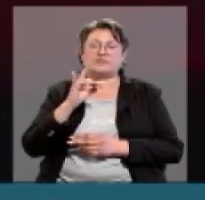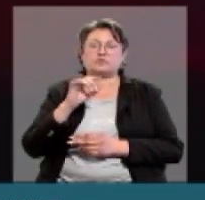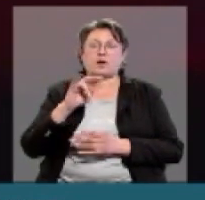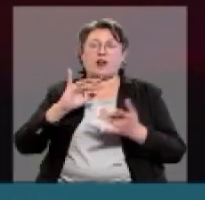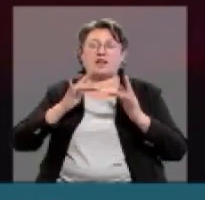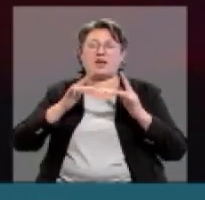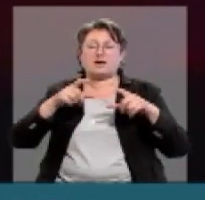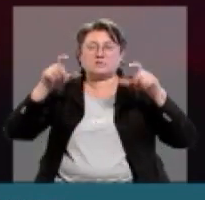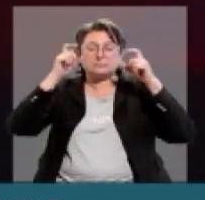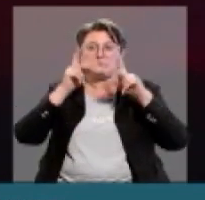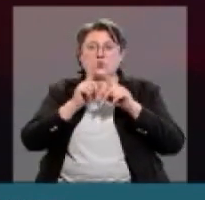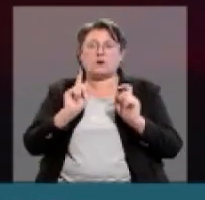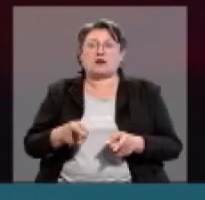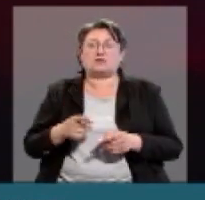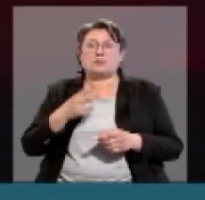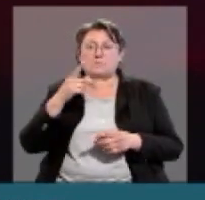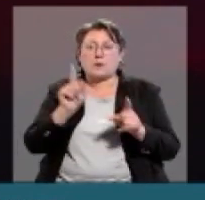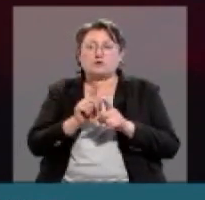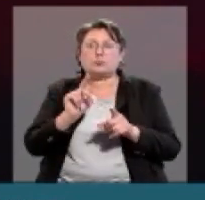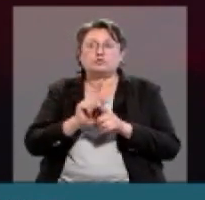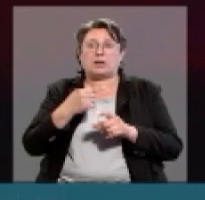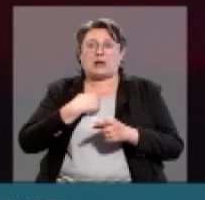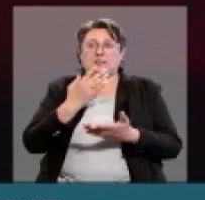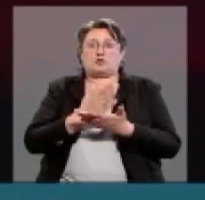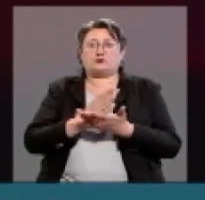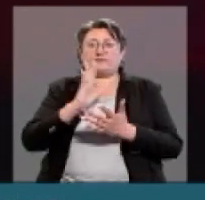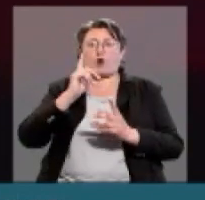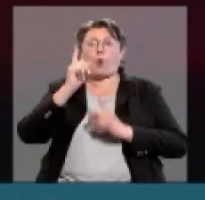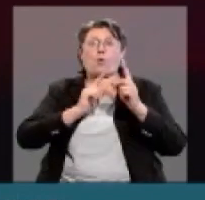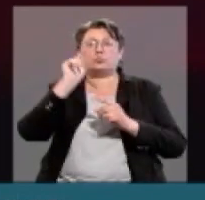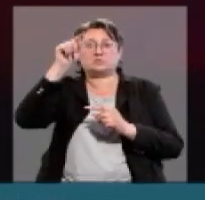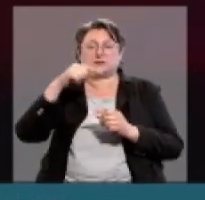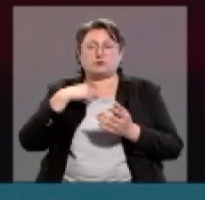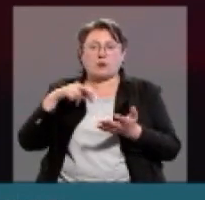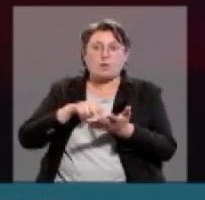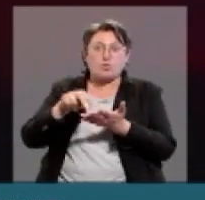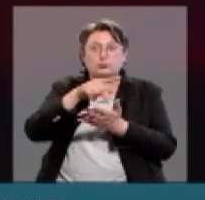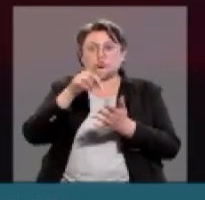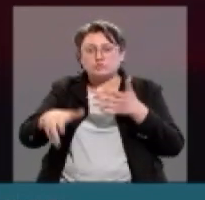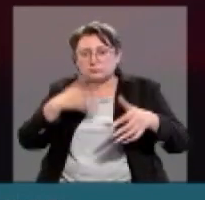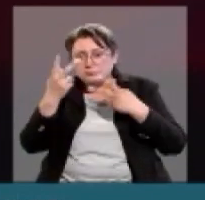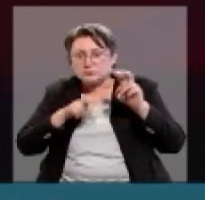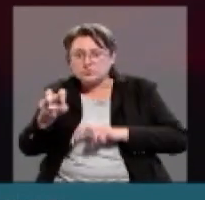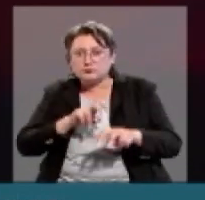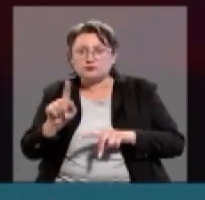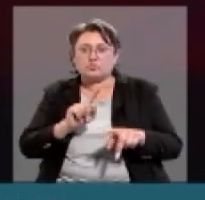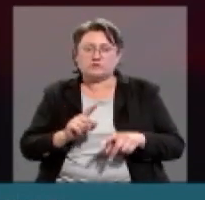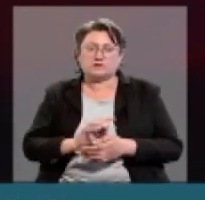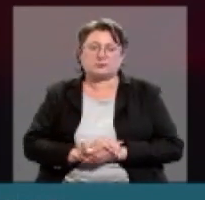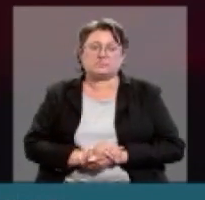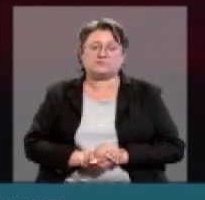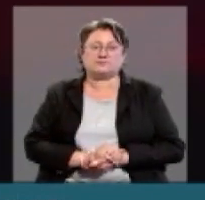реальности, там очень было похоже, что ты в космосе, так как будто ты там ходишь как-то и исследуешь что-то. И вот